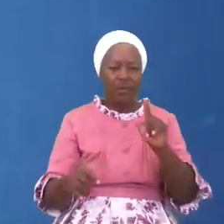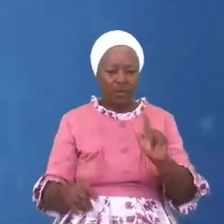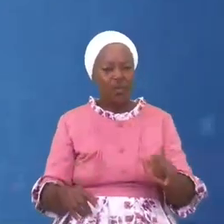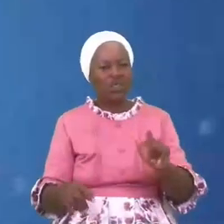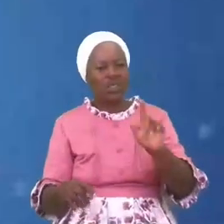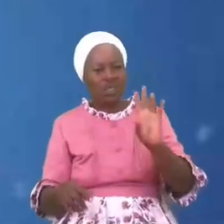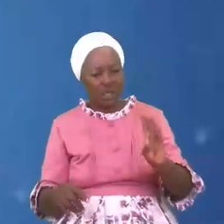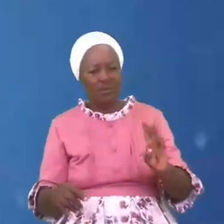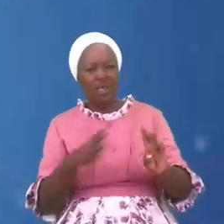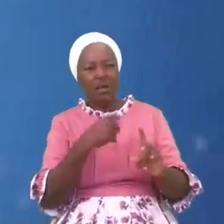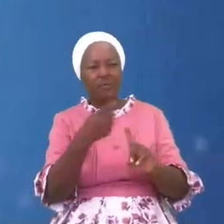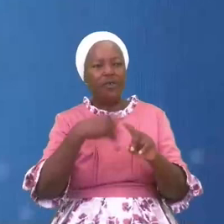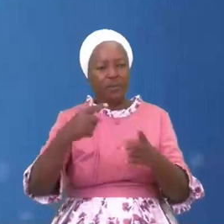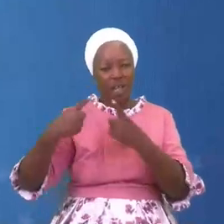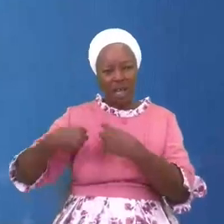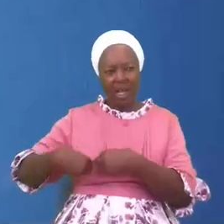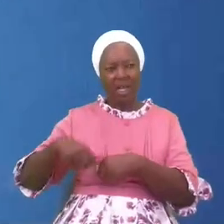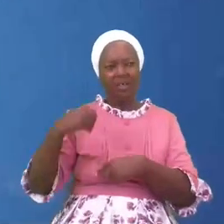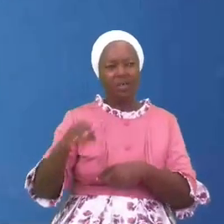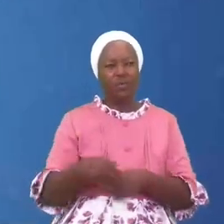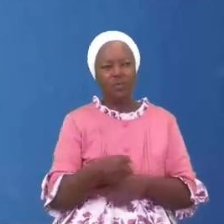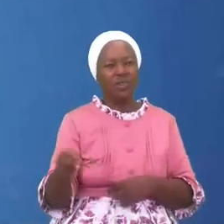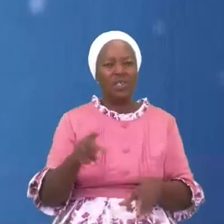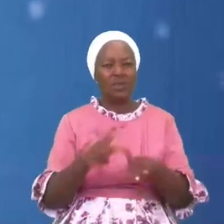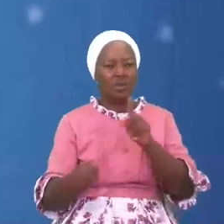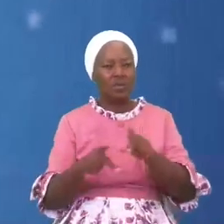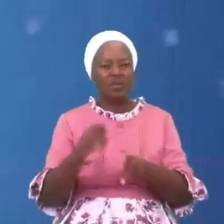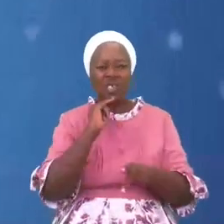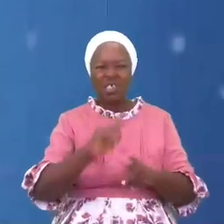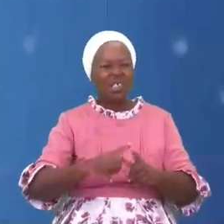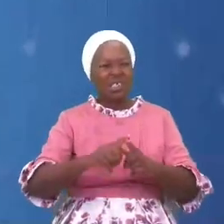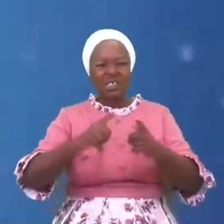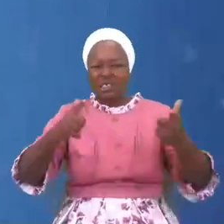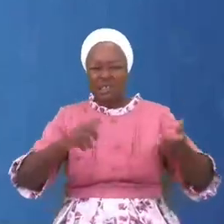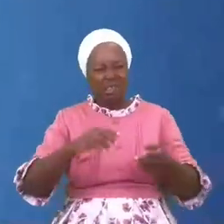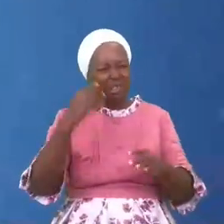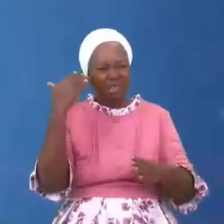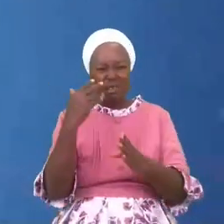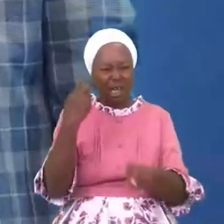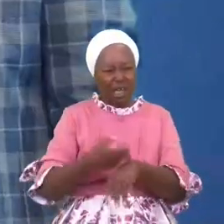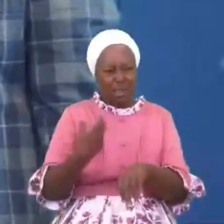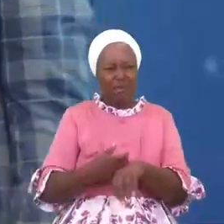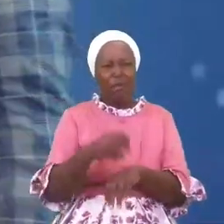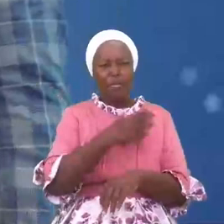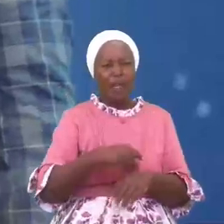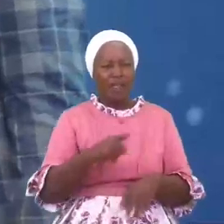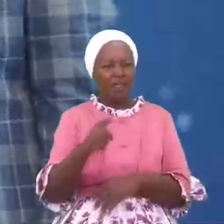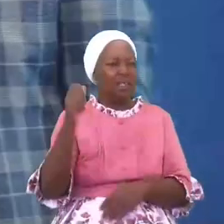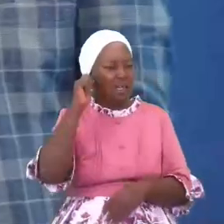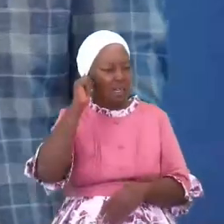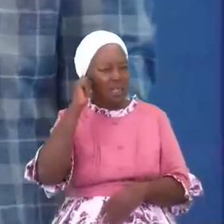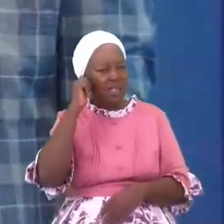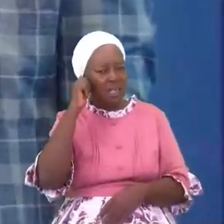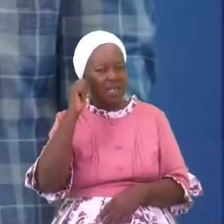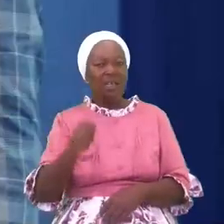car le cœur de ce peuple est devenu insensible. Ils ont endurci leurs oreilles et ils